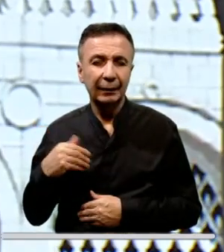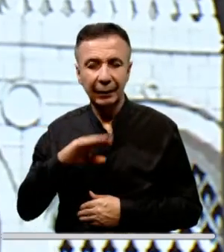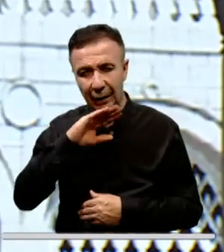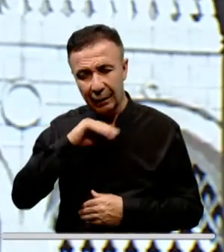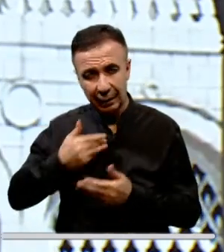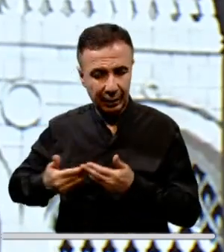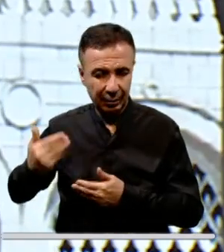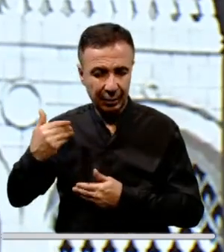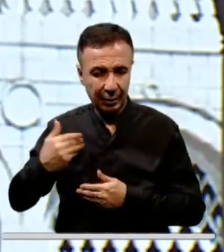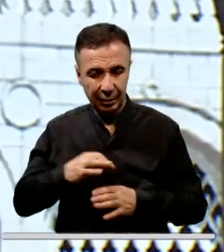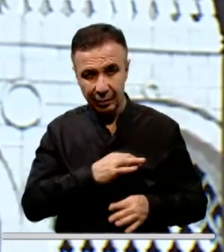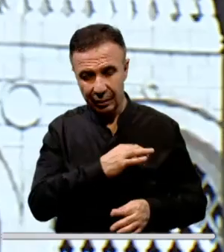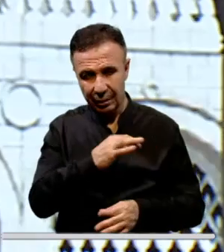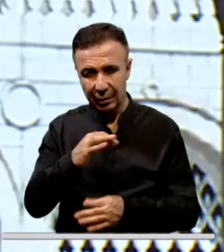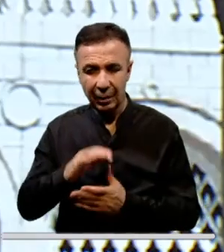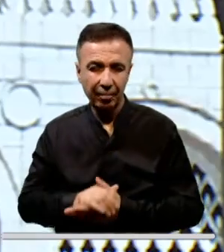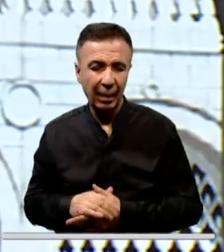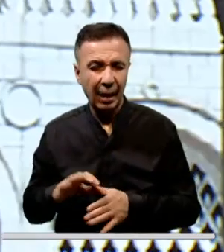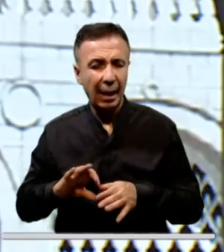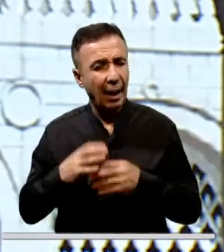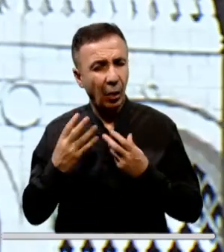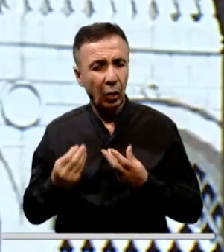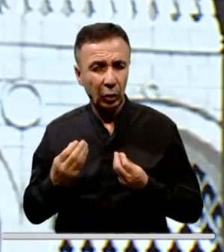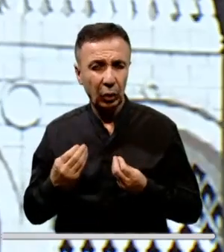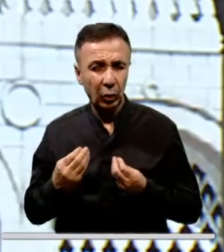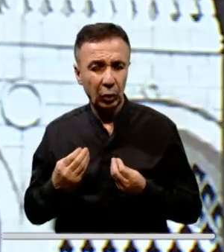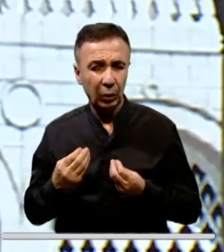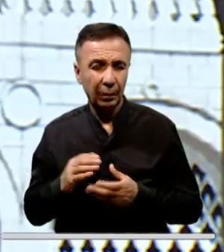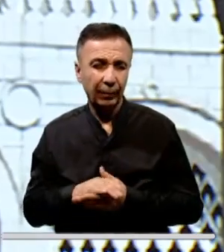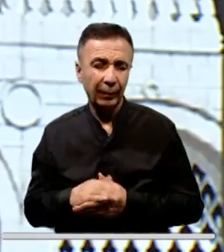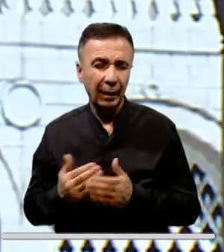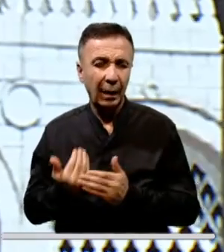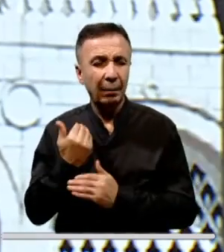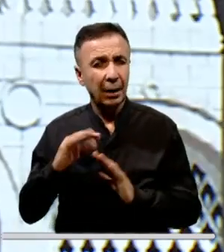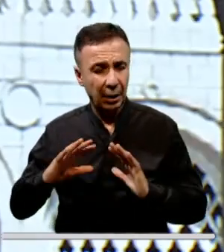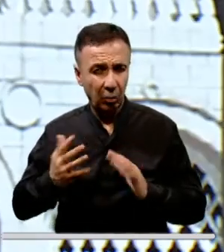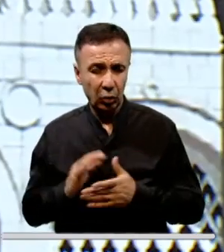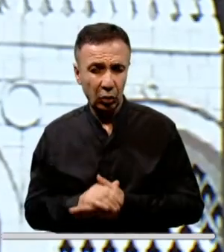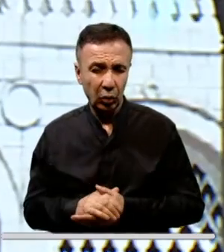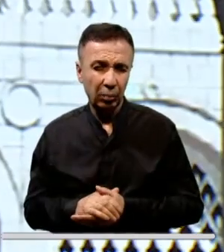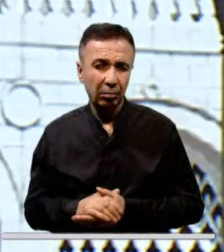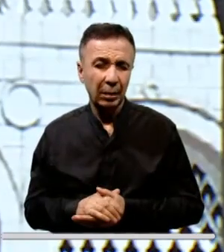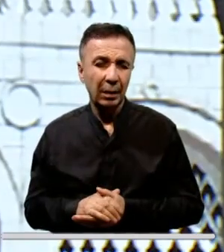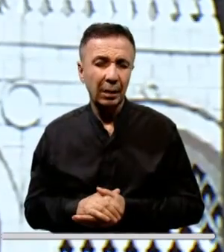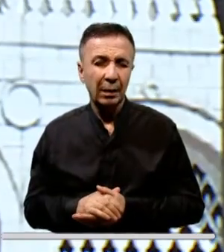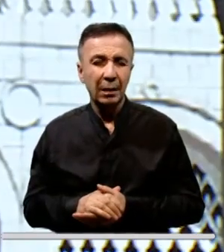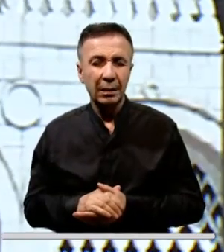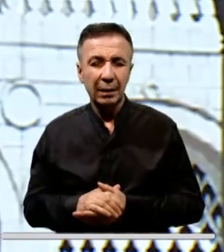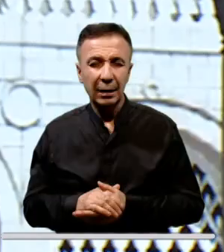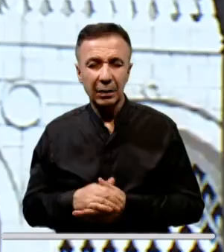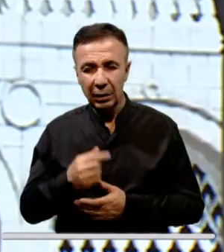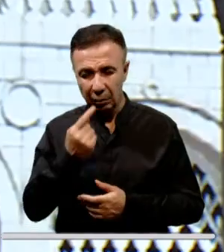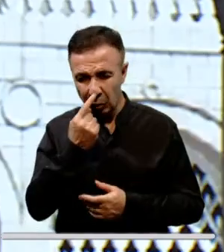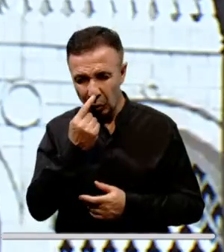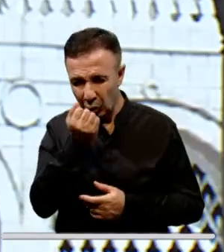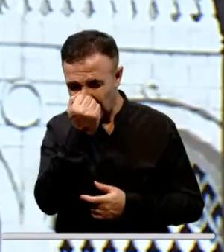öneriyorlar ki diyor ki ya ne olursa olsun başınıza ne geldiyse abdestiniz bozuldu kaçtı sanki burnunuz kanıyor